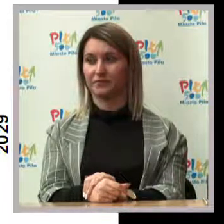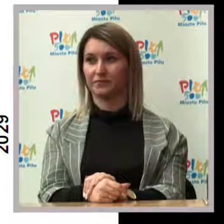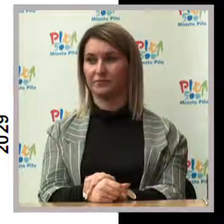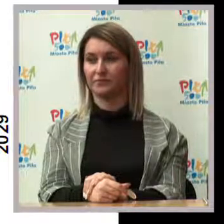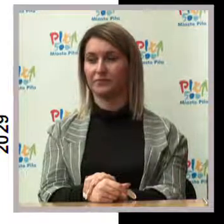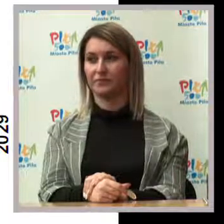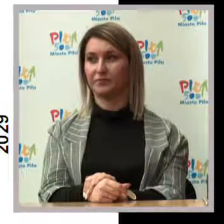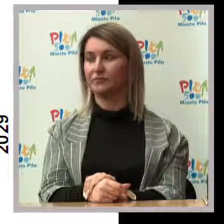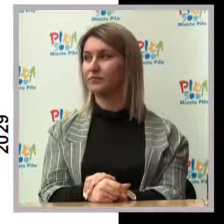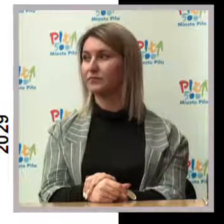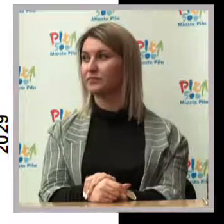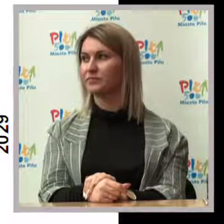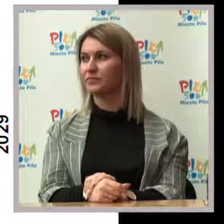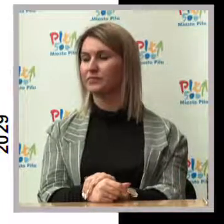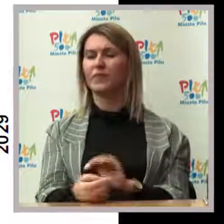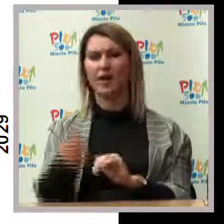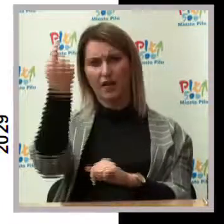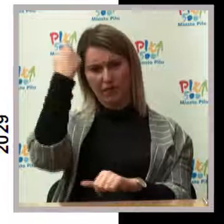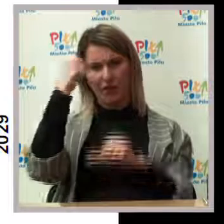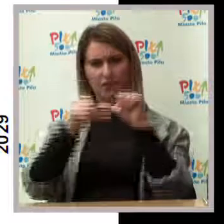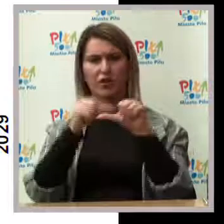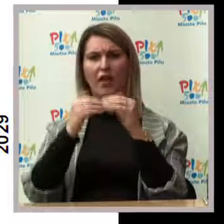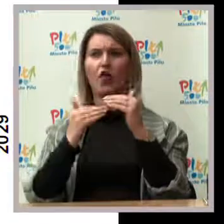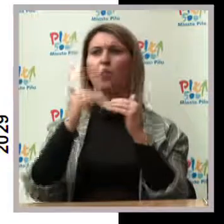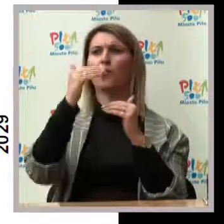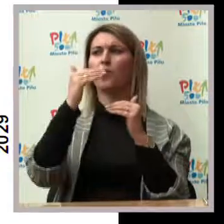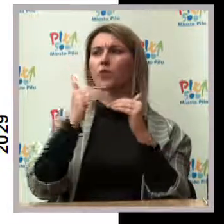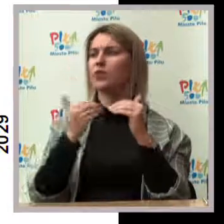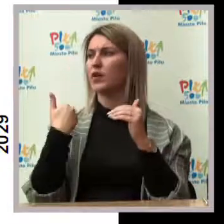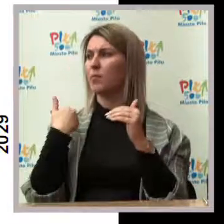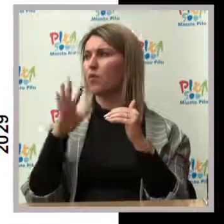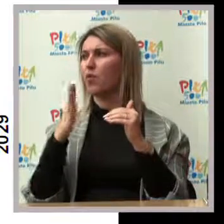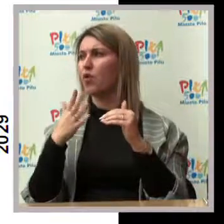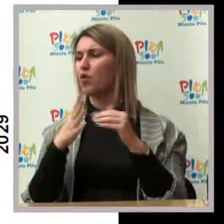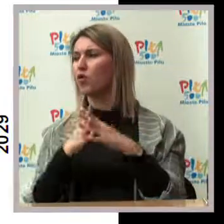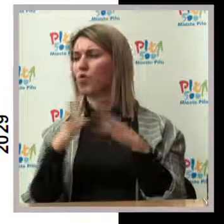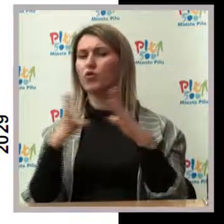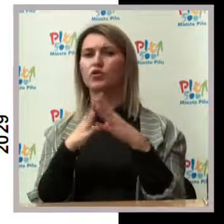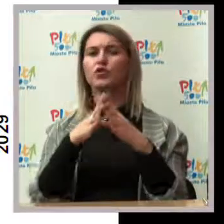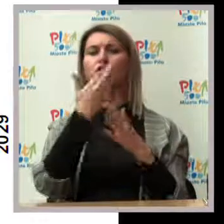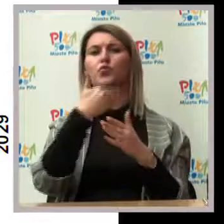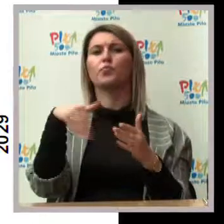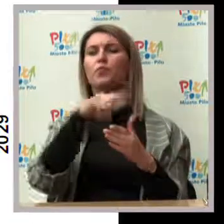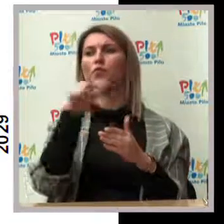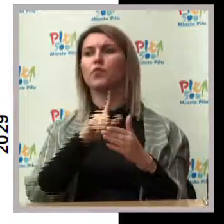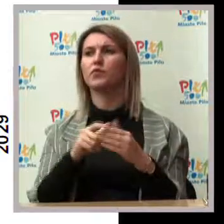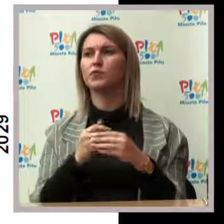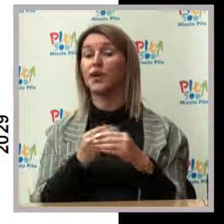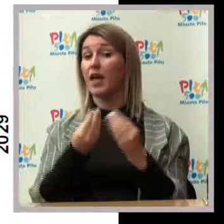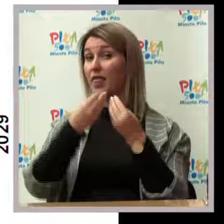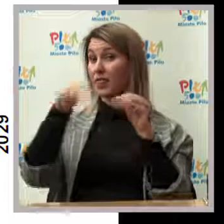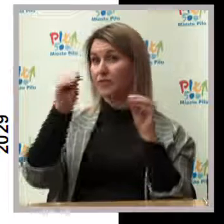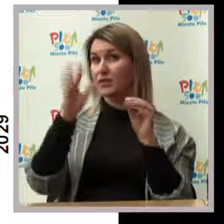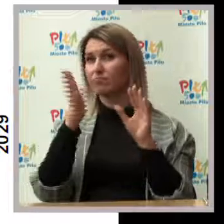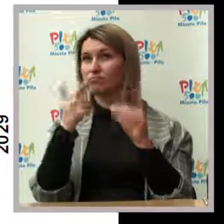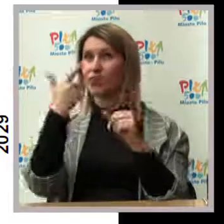nadwyżka operacyjna, którą miasto Piła wypracowało, oscylowało na poziomie około 10 milionów złotych, a w kulminacyjnym momencie, bodajże